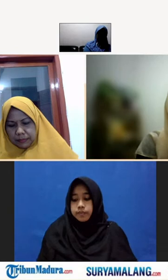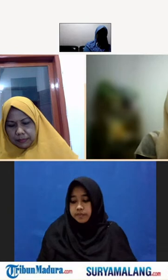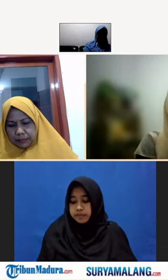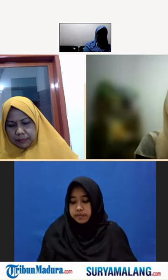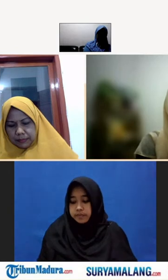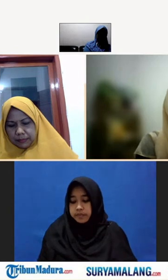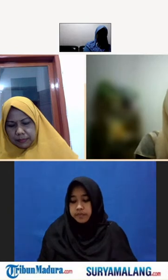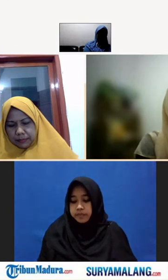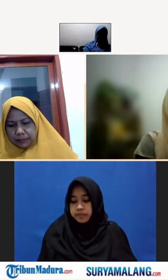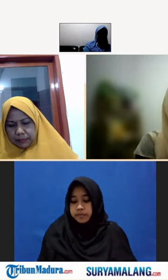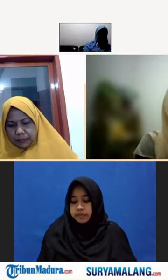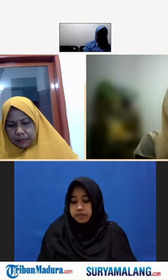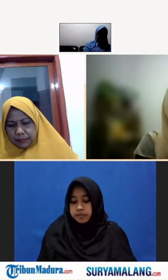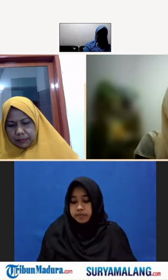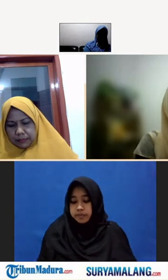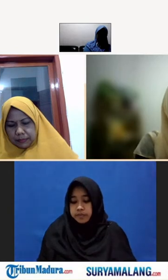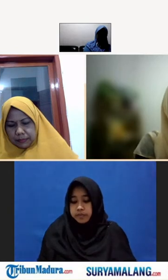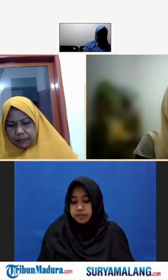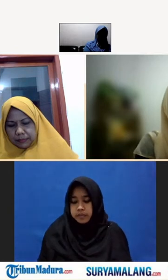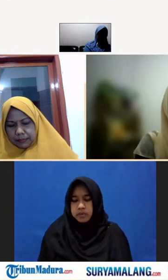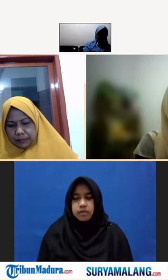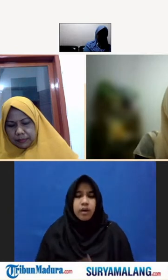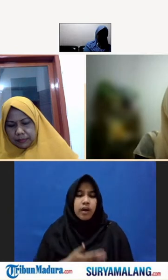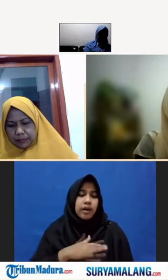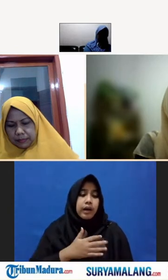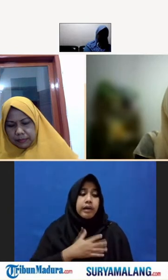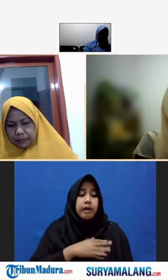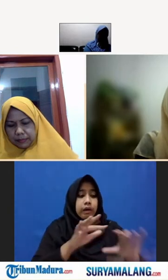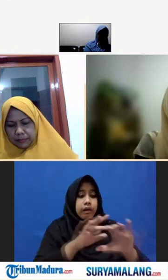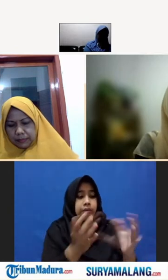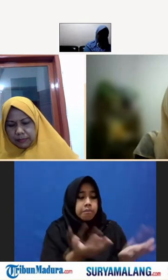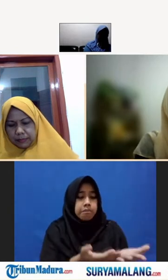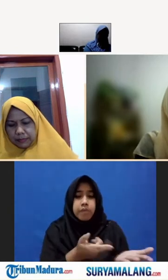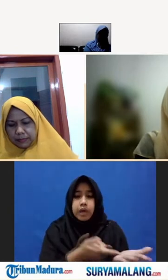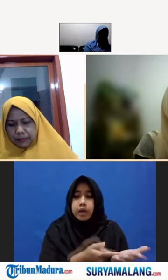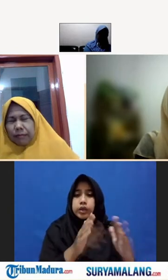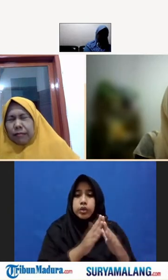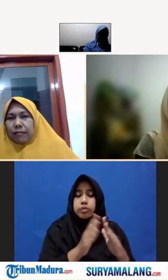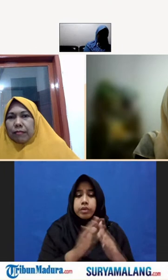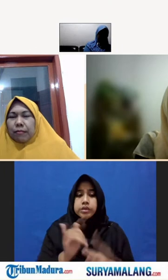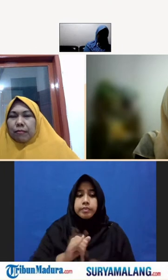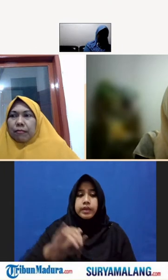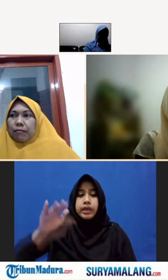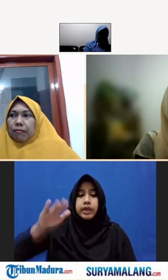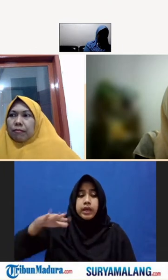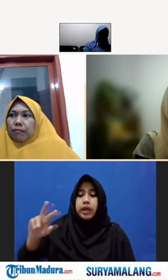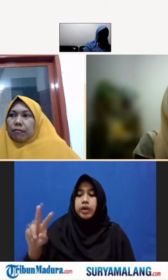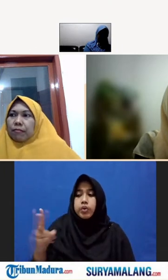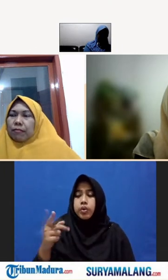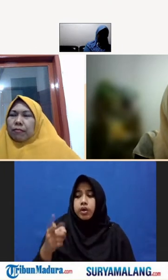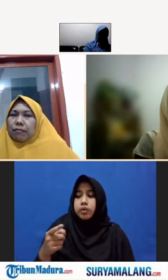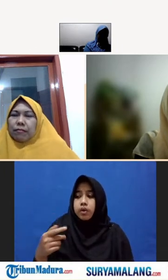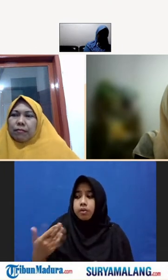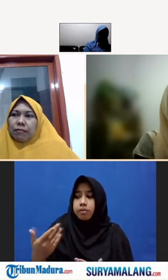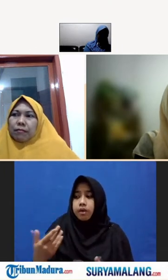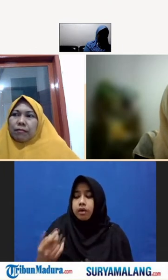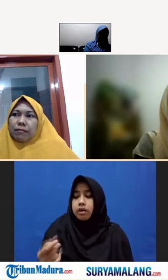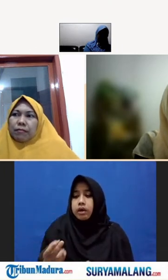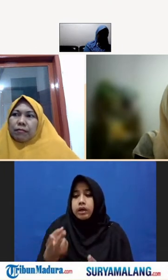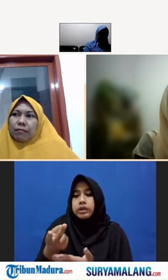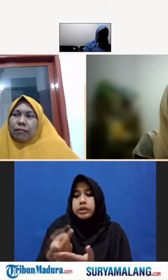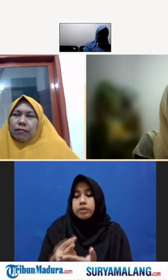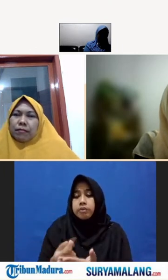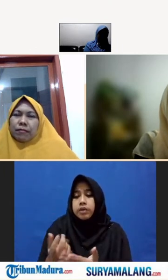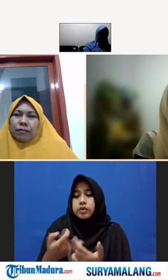Tapi kalau kadang di barang di rumah ini kan seperti kakak keduanya yang sebelumnya itu kita belikan sesuai